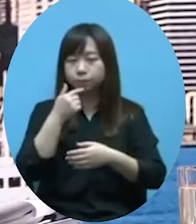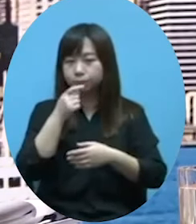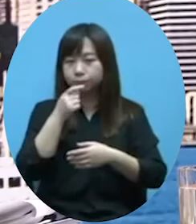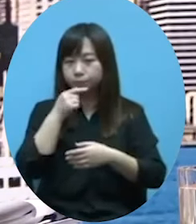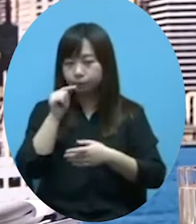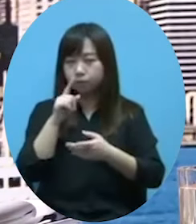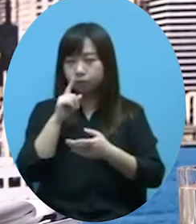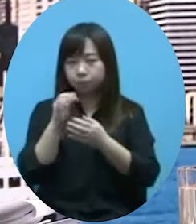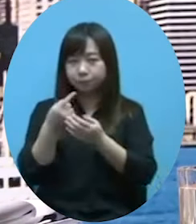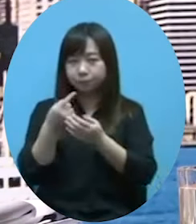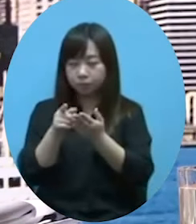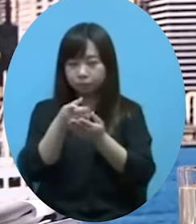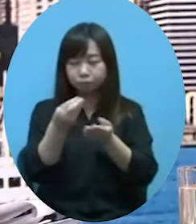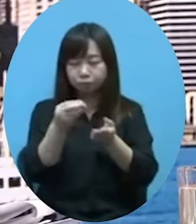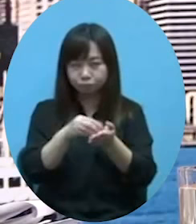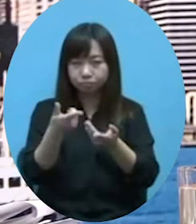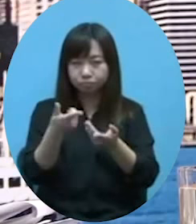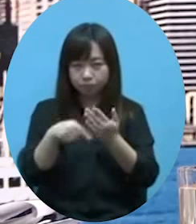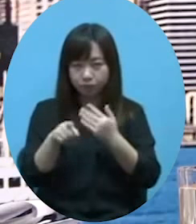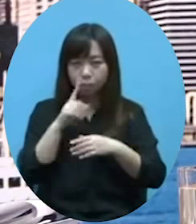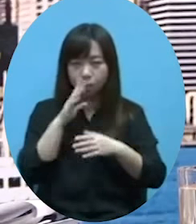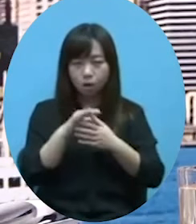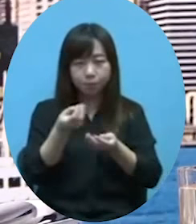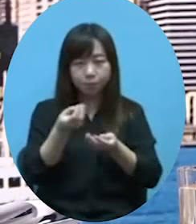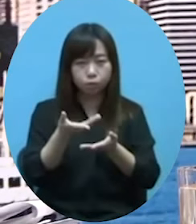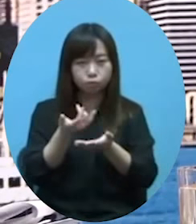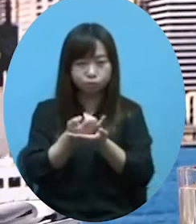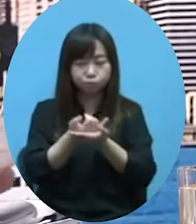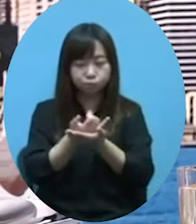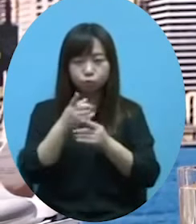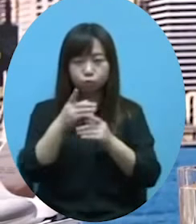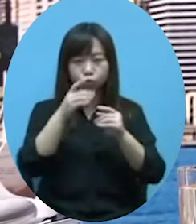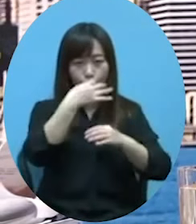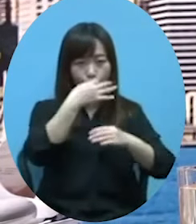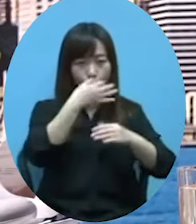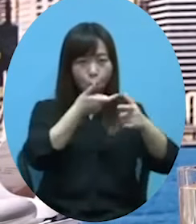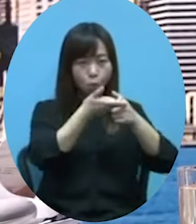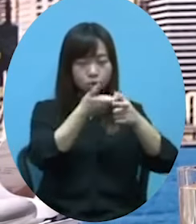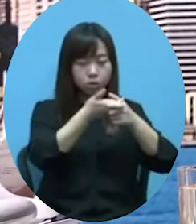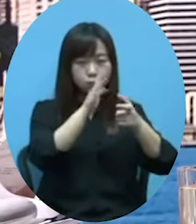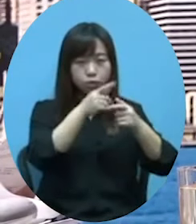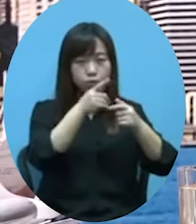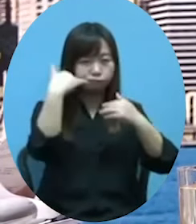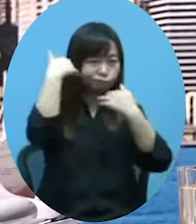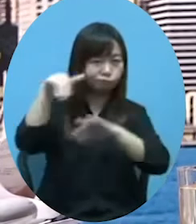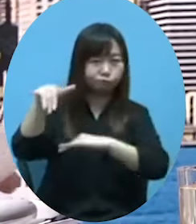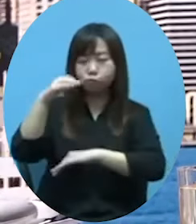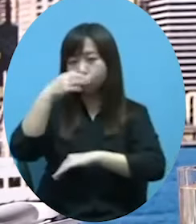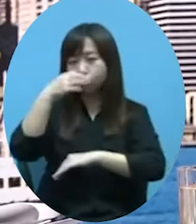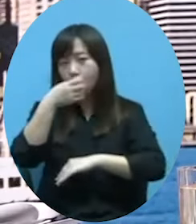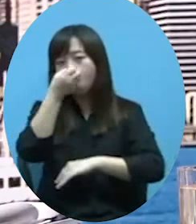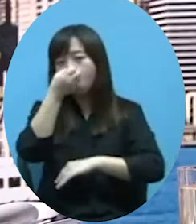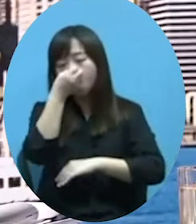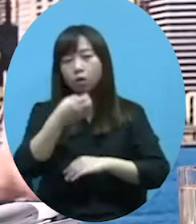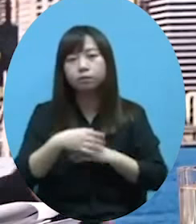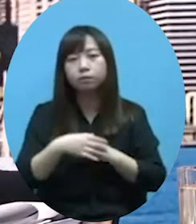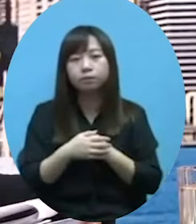如果都是通過的話藥廠都會開始送藥來香港就會